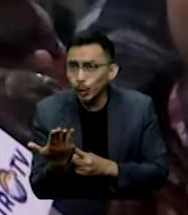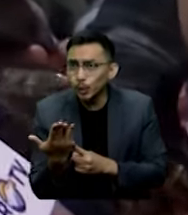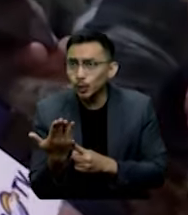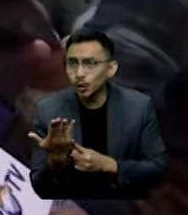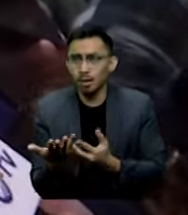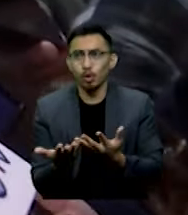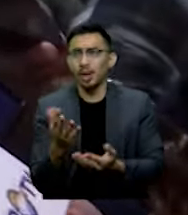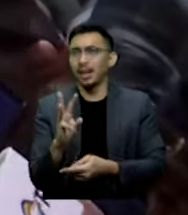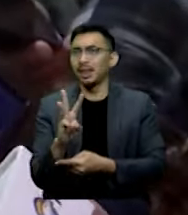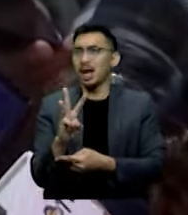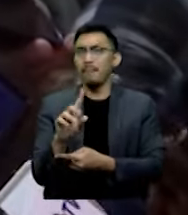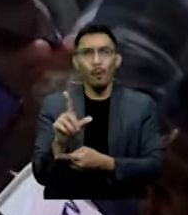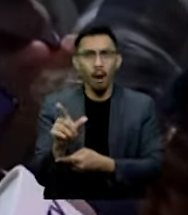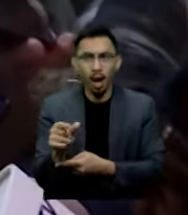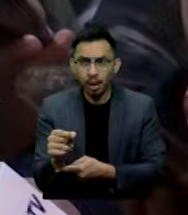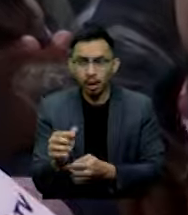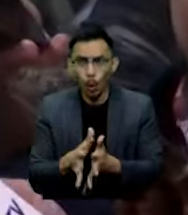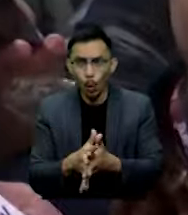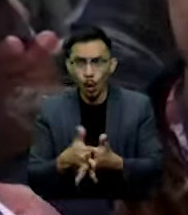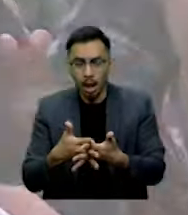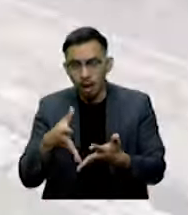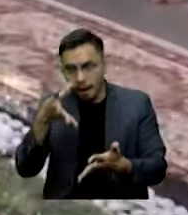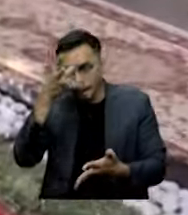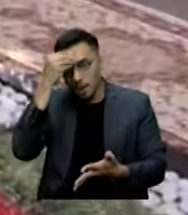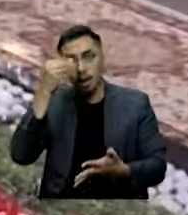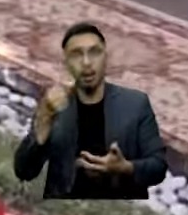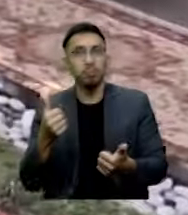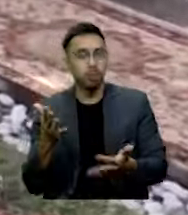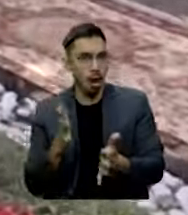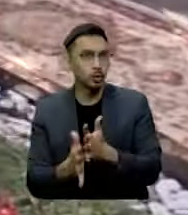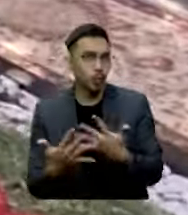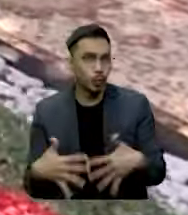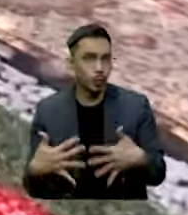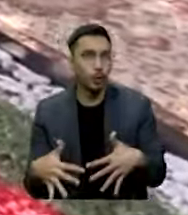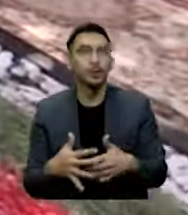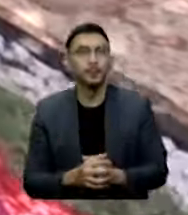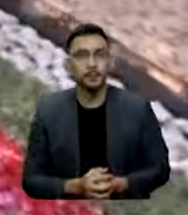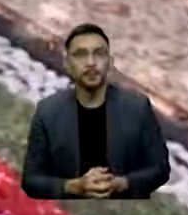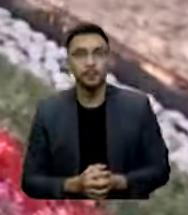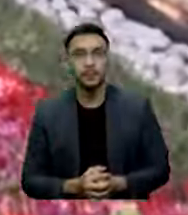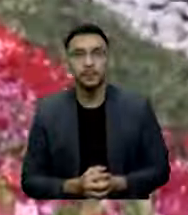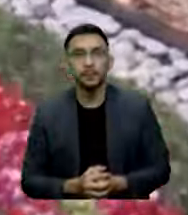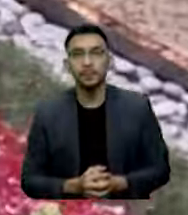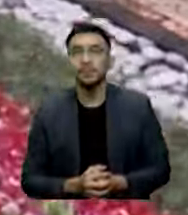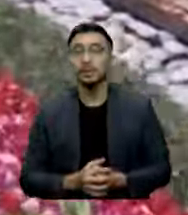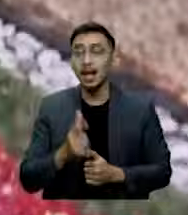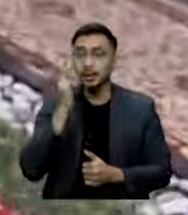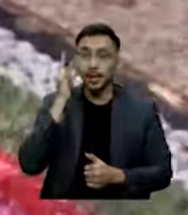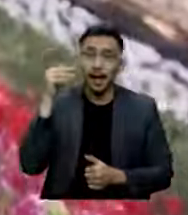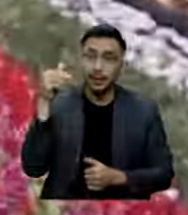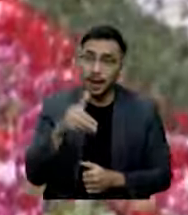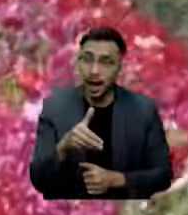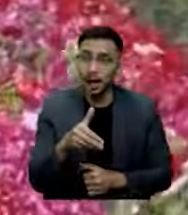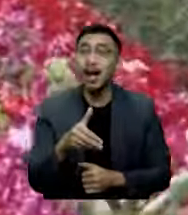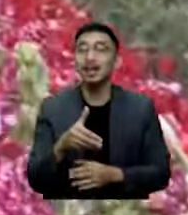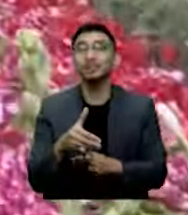bulan tadi sudah hafal Quran. Itu tentu luar biasa. Sebelum bersilaturahmi ke Ponpes Hamalatul Quran Jombang, Ganjar didampingi